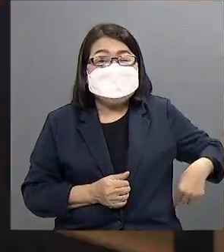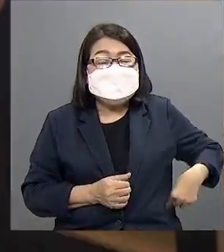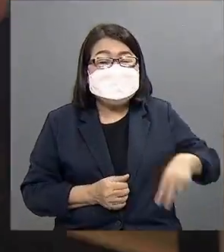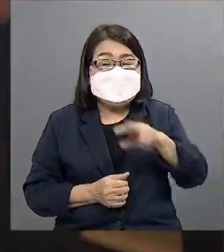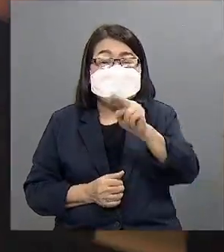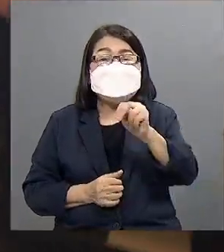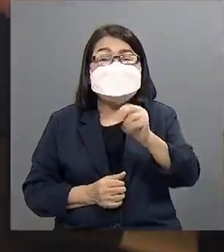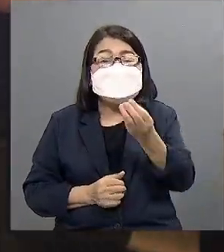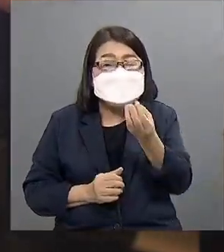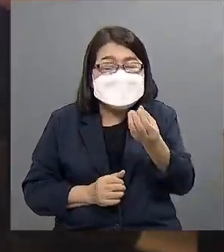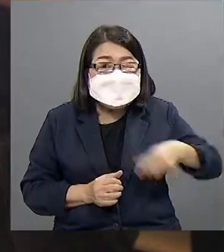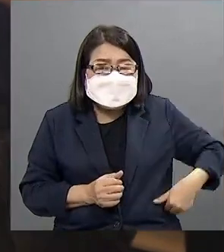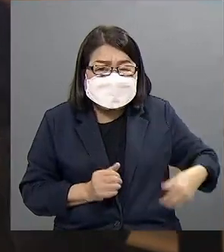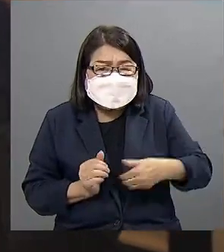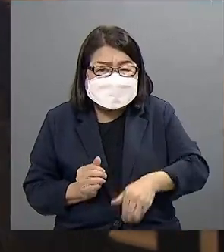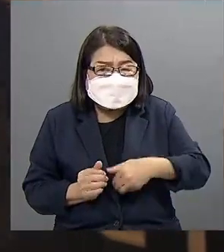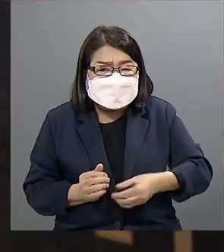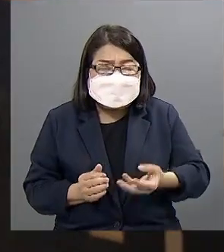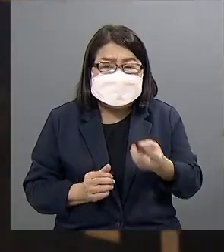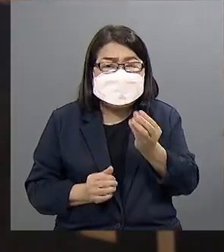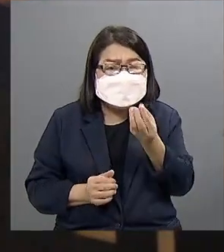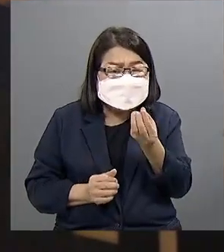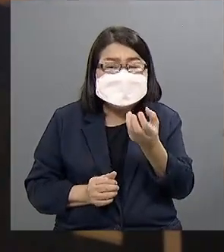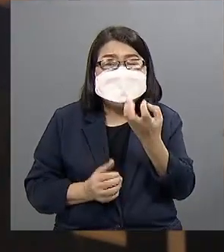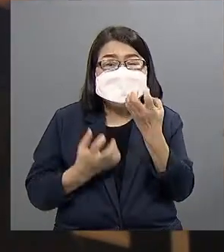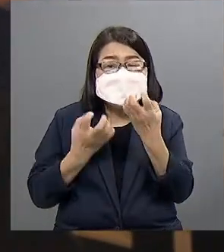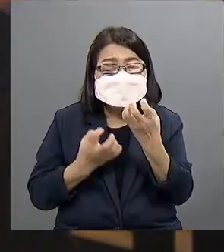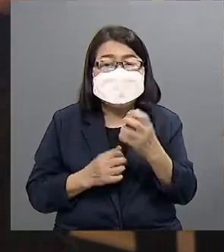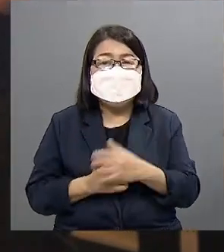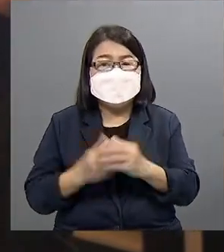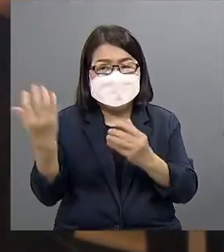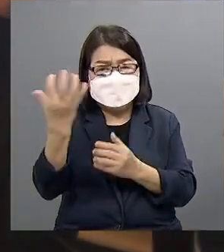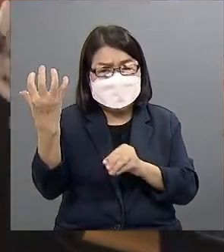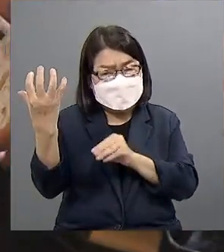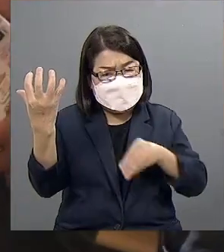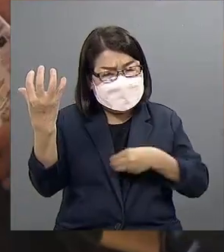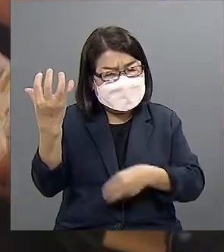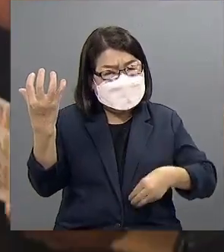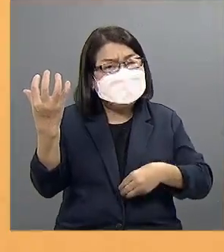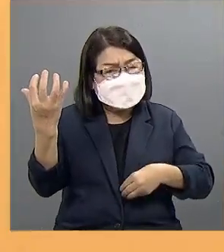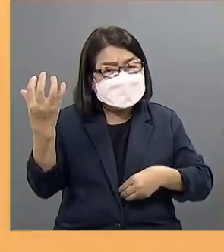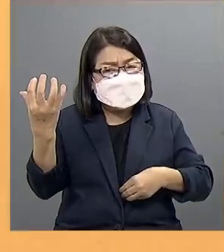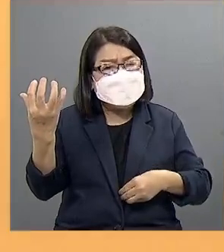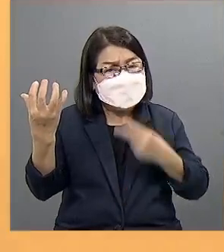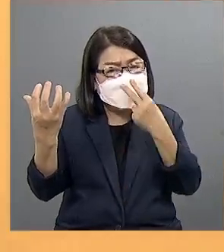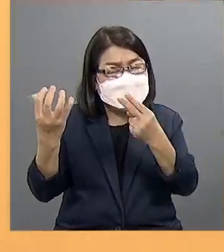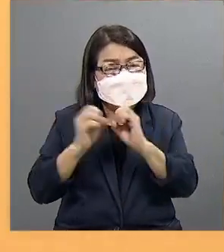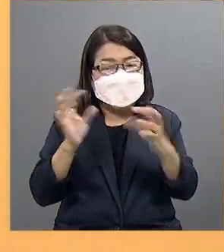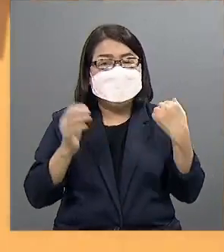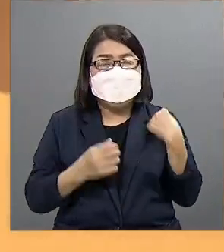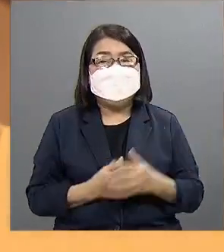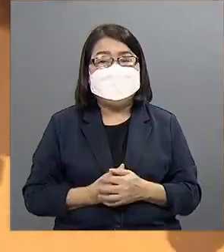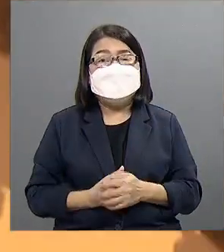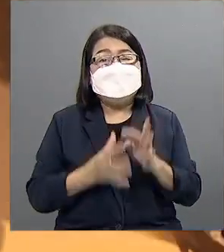นี้เนี่ยก็สามารถที่จะตรวจแล้วก็พบเป็นภาพของก้อนนิ่วหรือความผิดปกติต่างๆได้เช่นกันครับลักษณะการทำงานวิธีการทำงาน